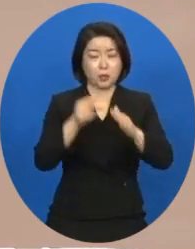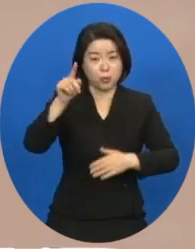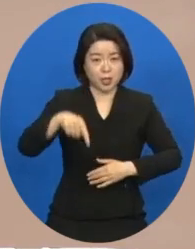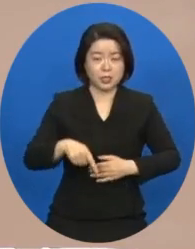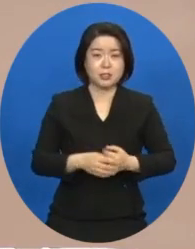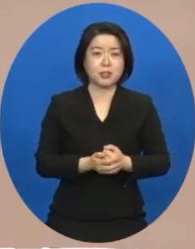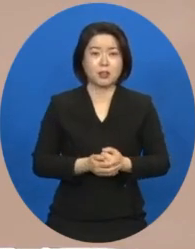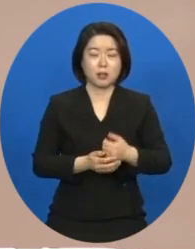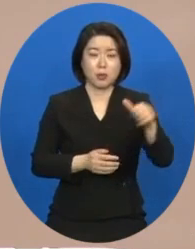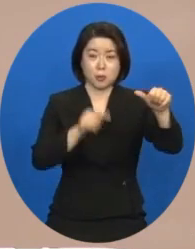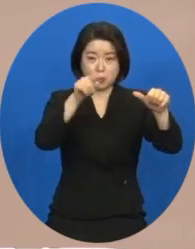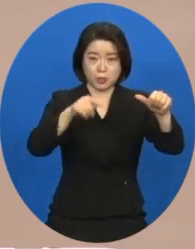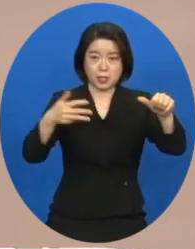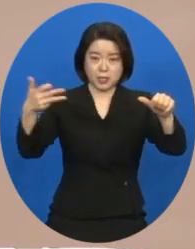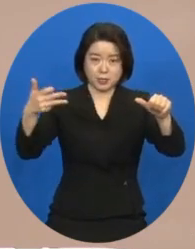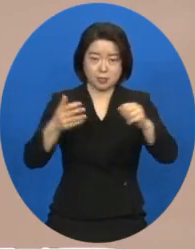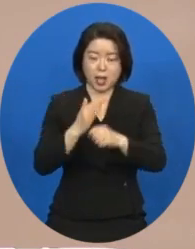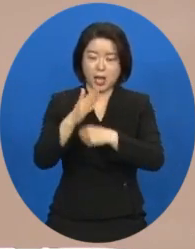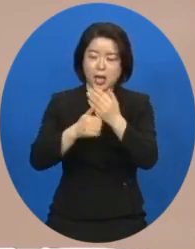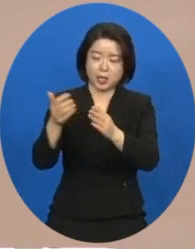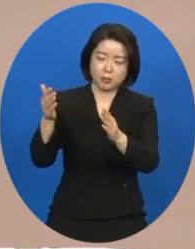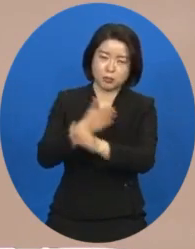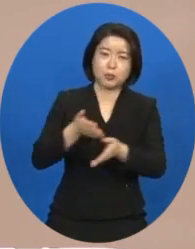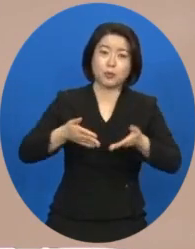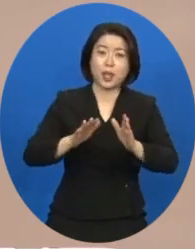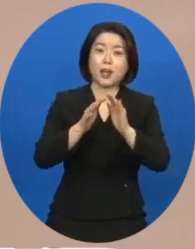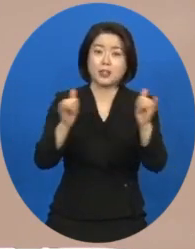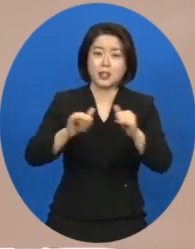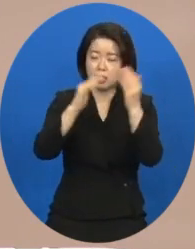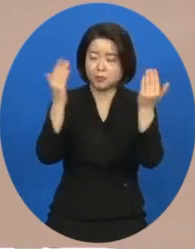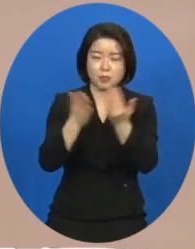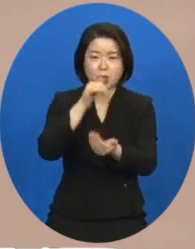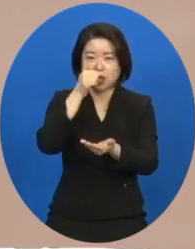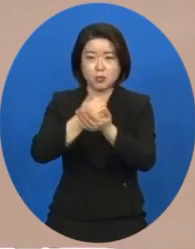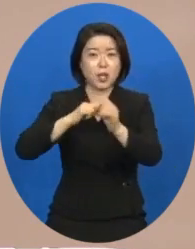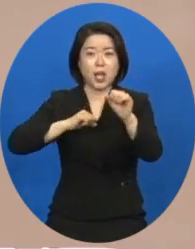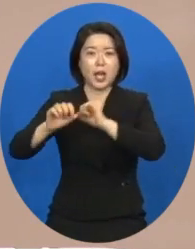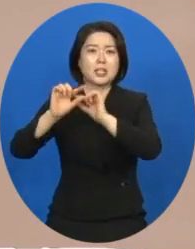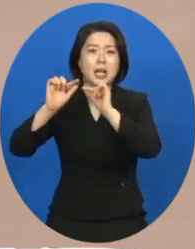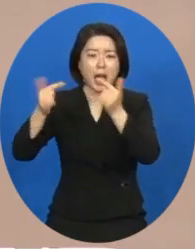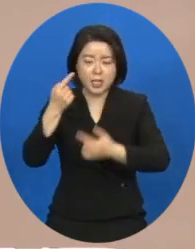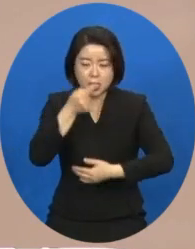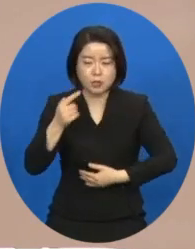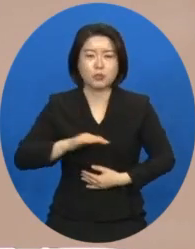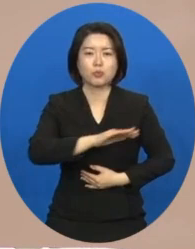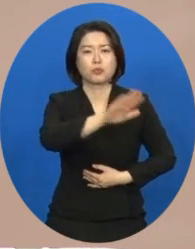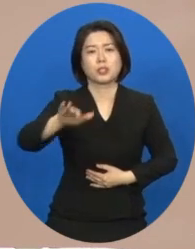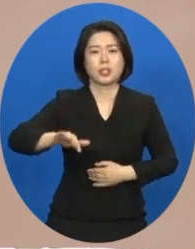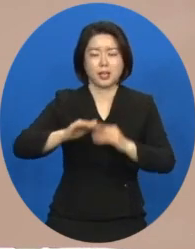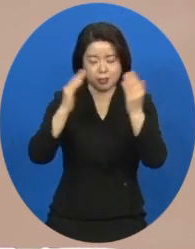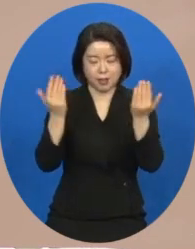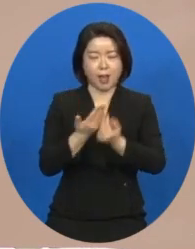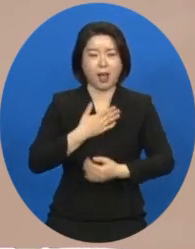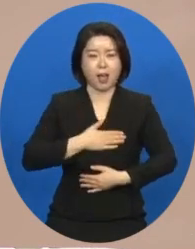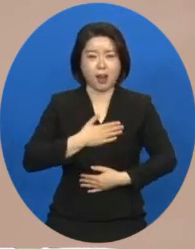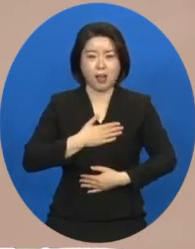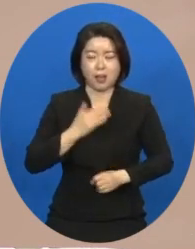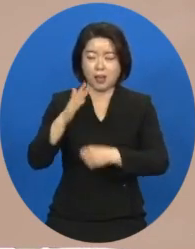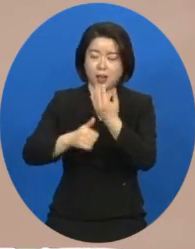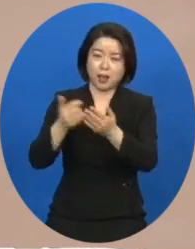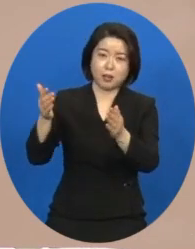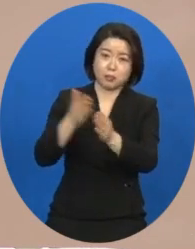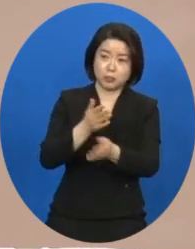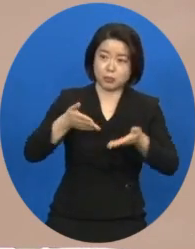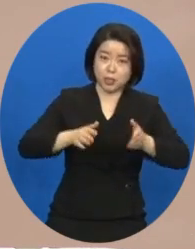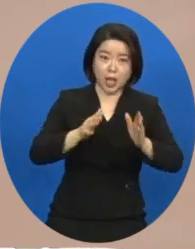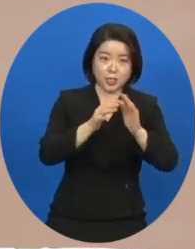말씀, 하나님께로부터 난 자는 다 범죄하지 아니하는 줄을 우리가 아노라. 하나님께로부터 나신